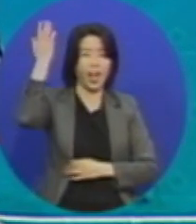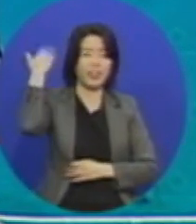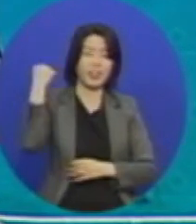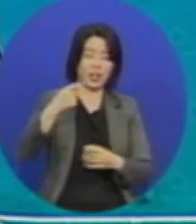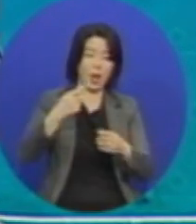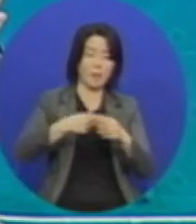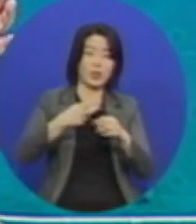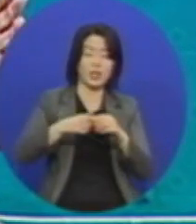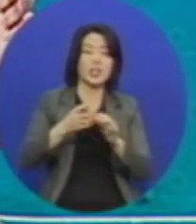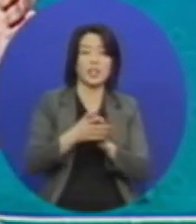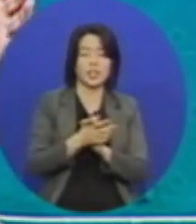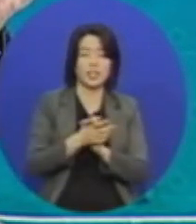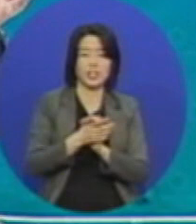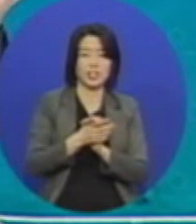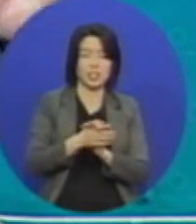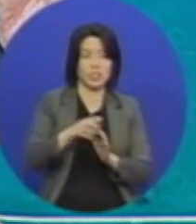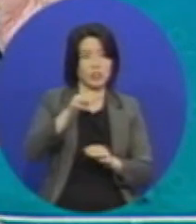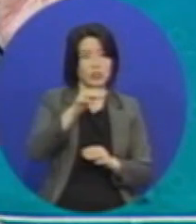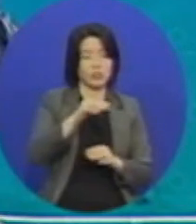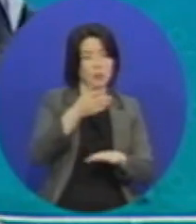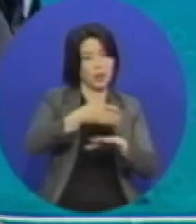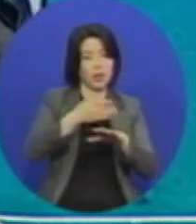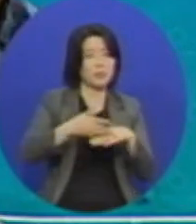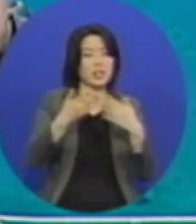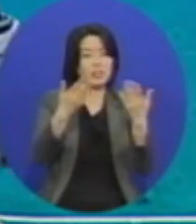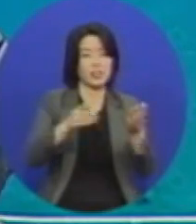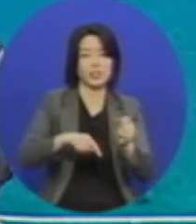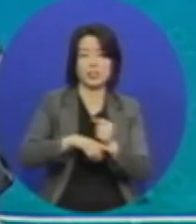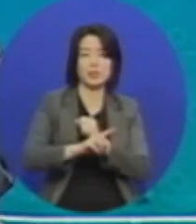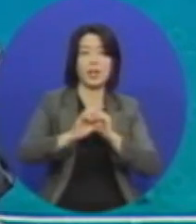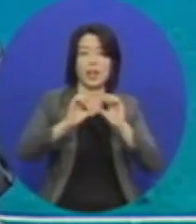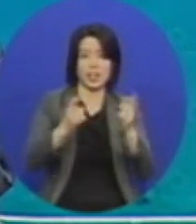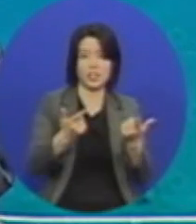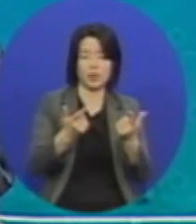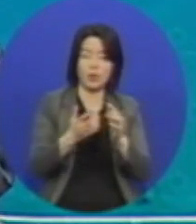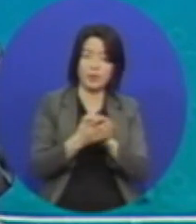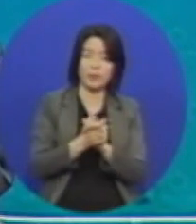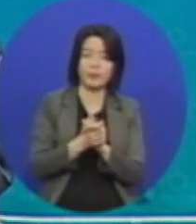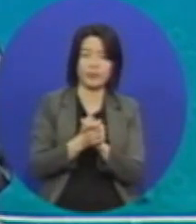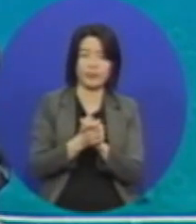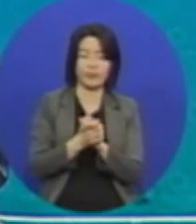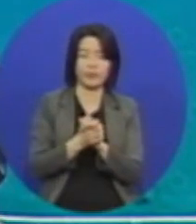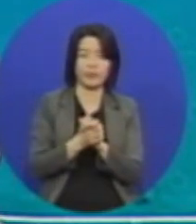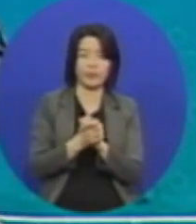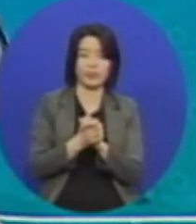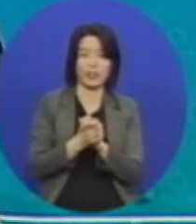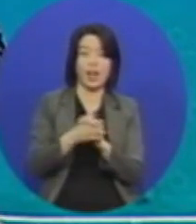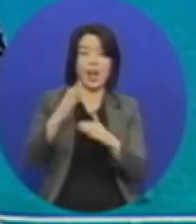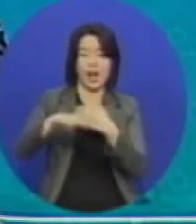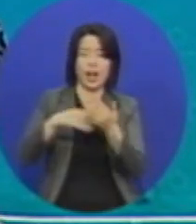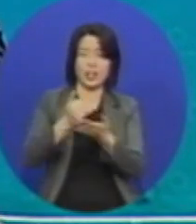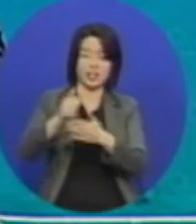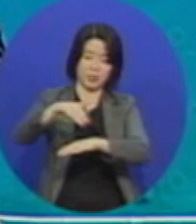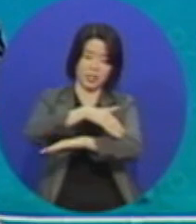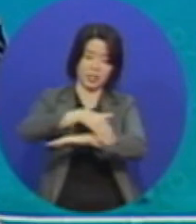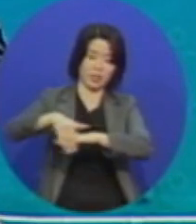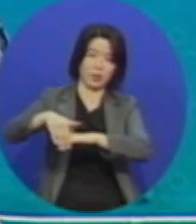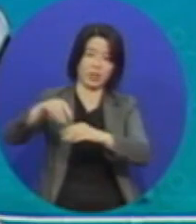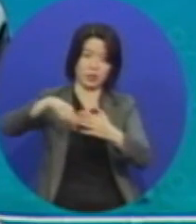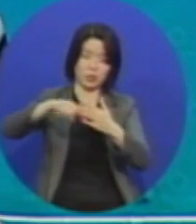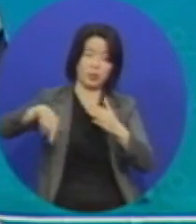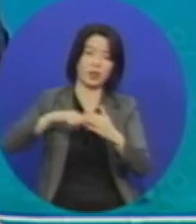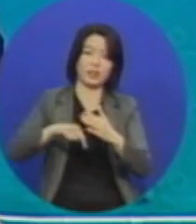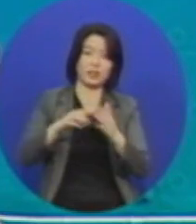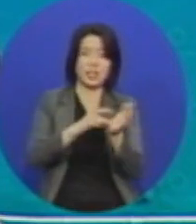추수할 때에 보리 추수 하고 드리는 감사절 그런 의미 가 아니에요 하나님이 계획 속에는